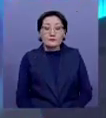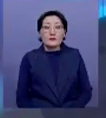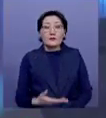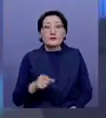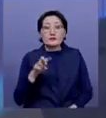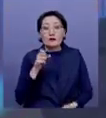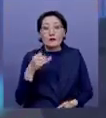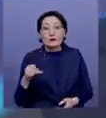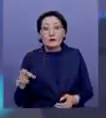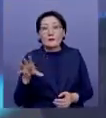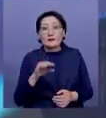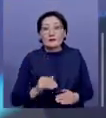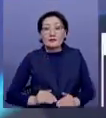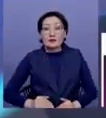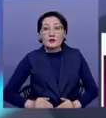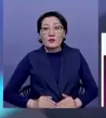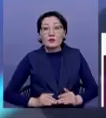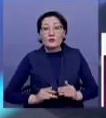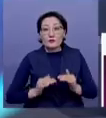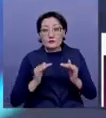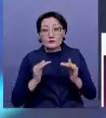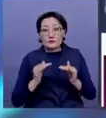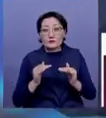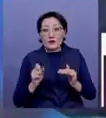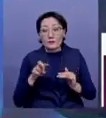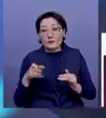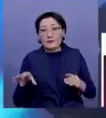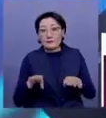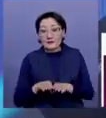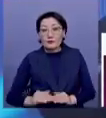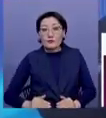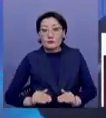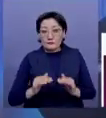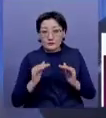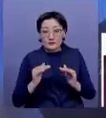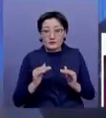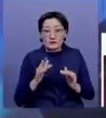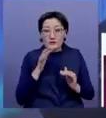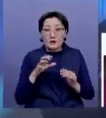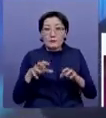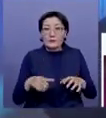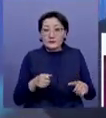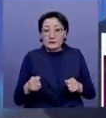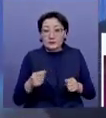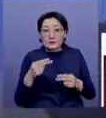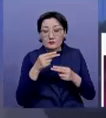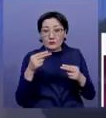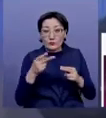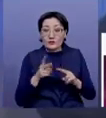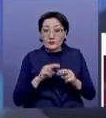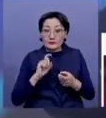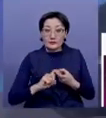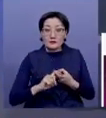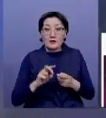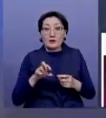Біз Абаймен бірге өсейік. Біз қазір Абаймен бірге өсіп келе жатырмыз. Мынау президентіміздің мақаласы осы туралы.